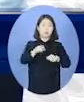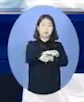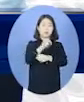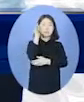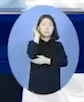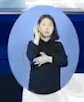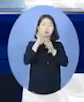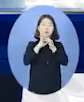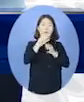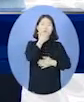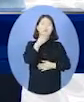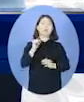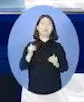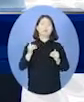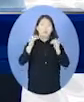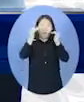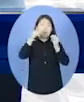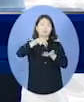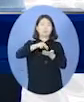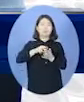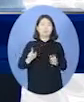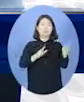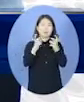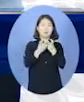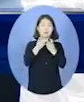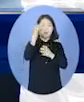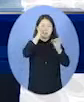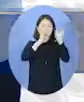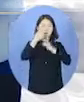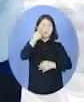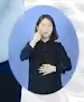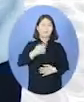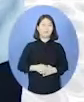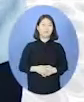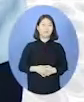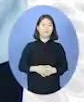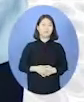통해 행복한 어른으로 사는 방법을 찾아보시면 어떨까요?